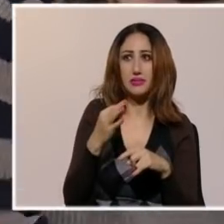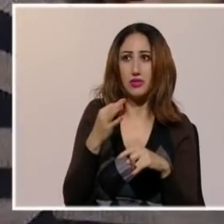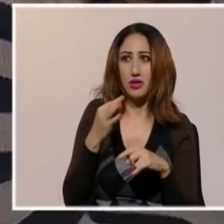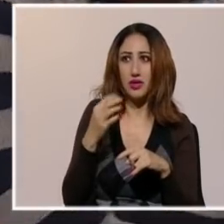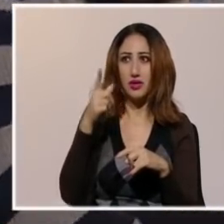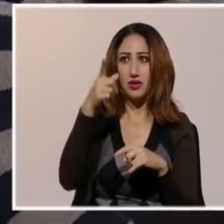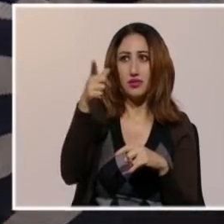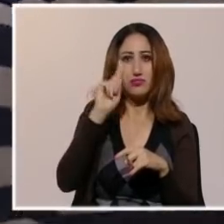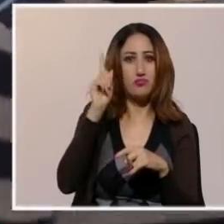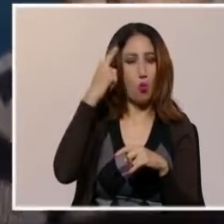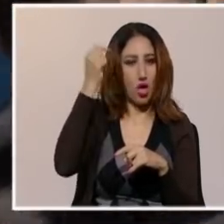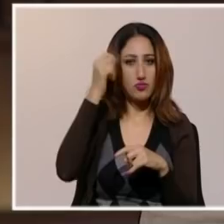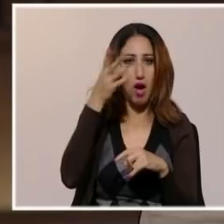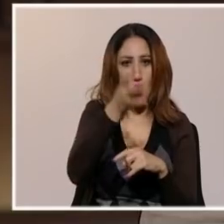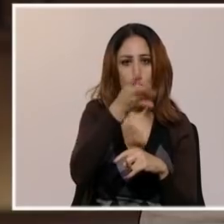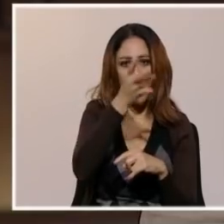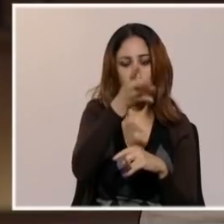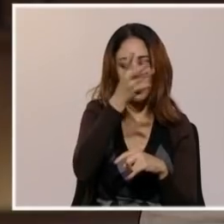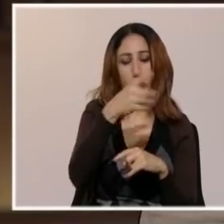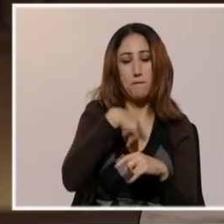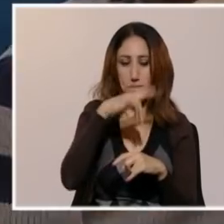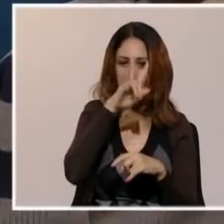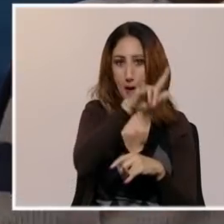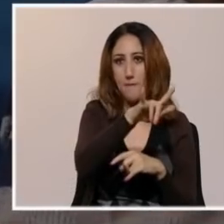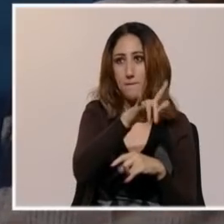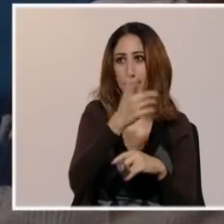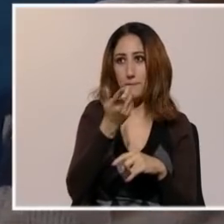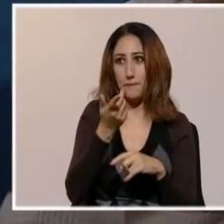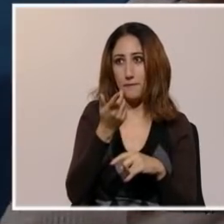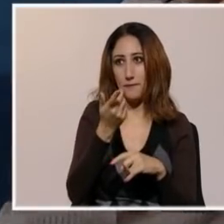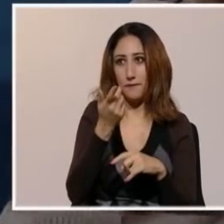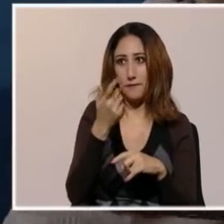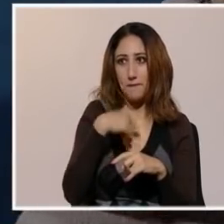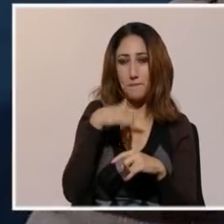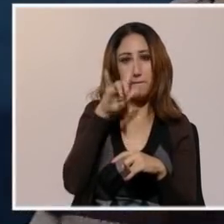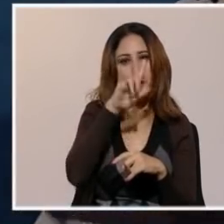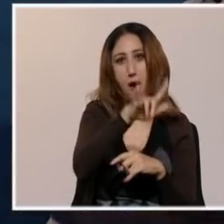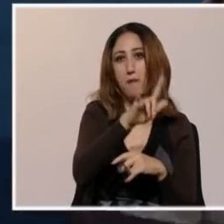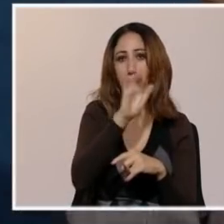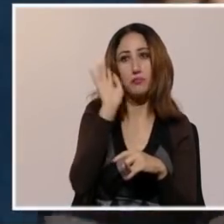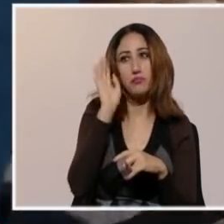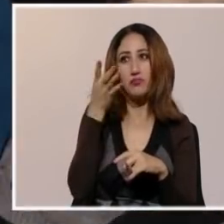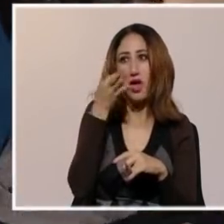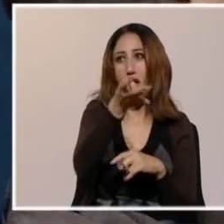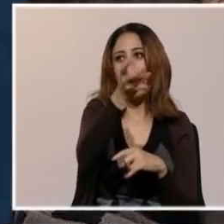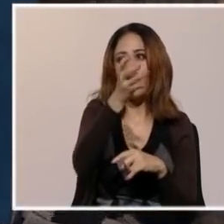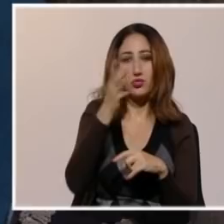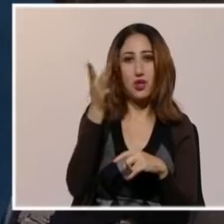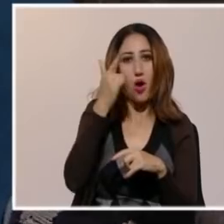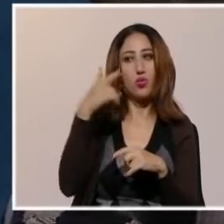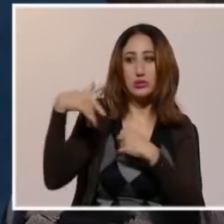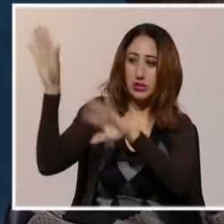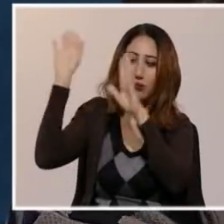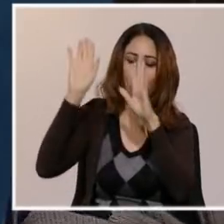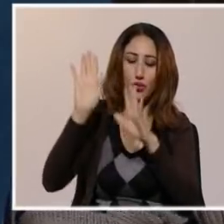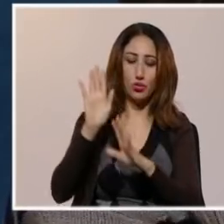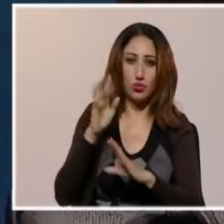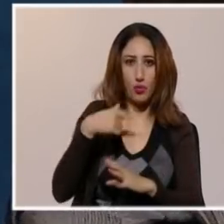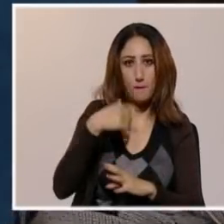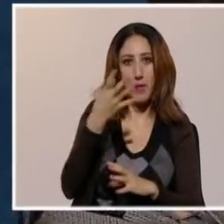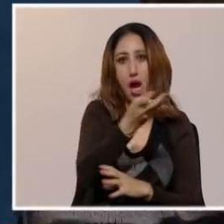بقى خالص. عملتي ايه؟ انا بحبه اسيبه عشان انتوا. طب بعدين عملتي ايه؟ انا سبت اخويا اتجوز